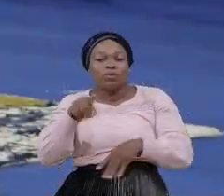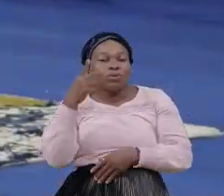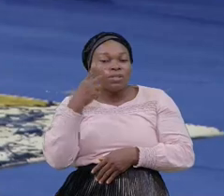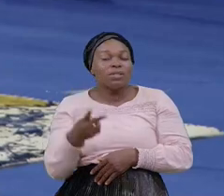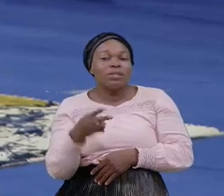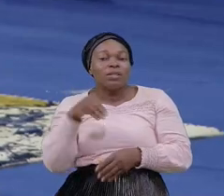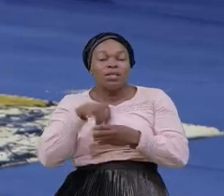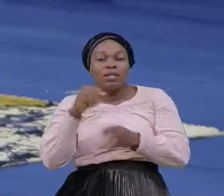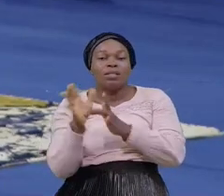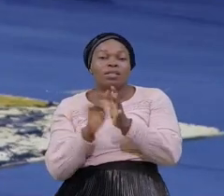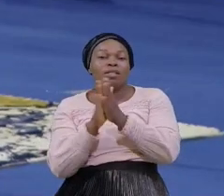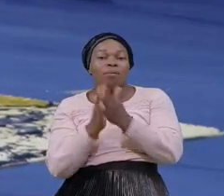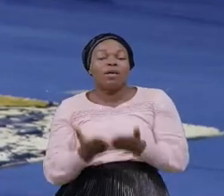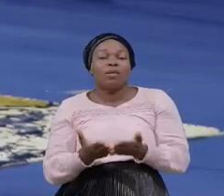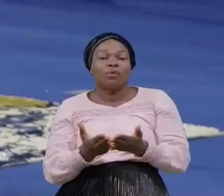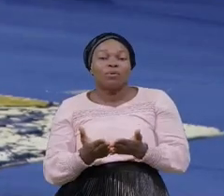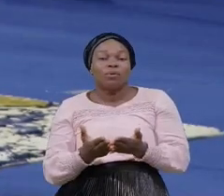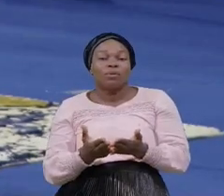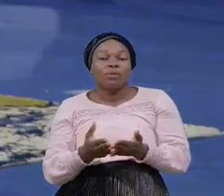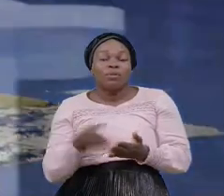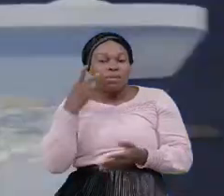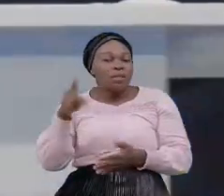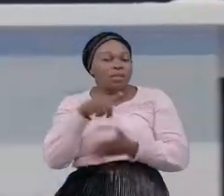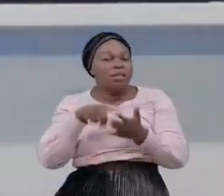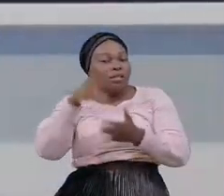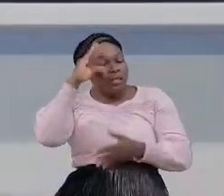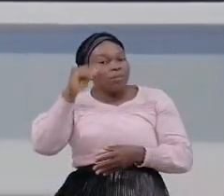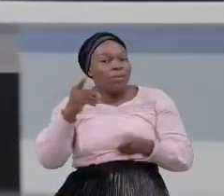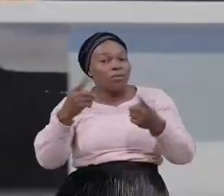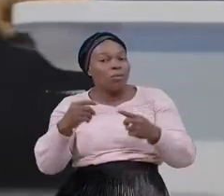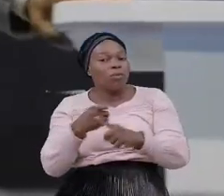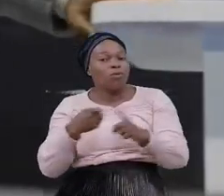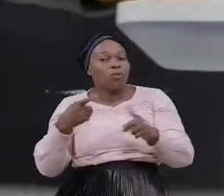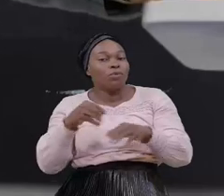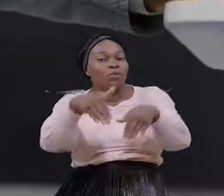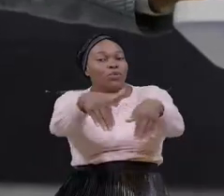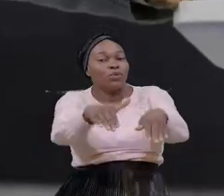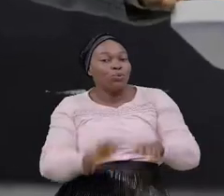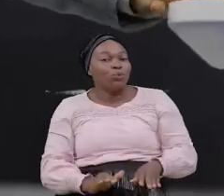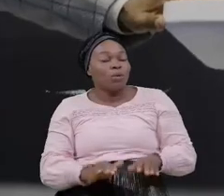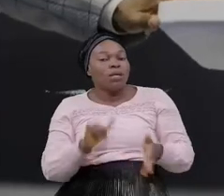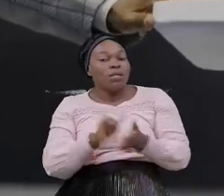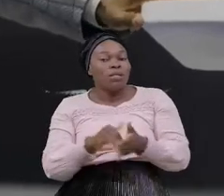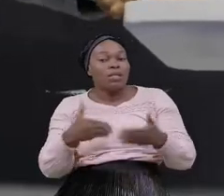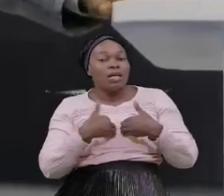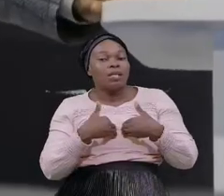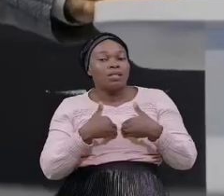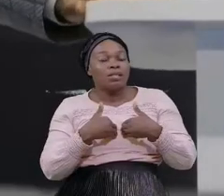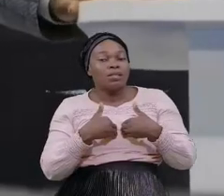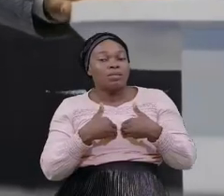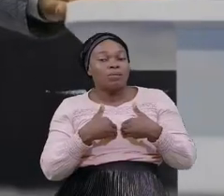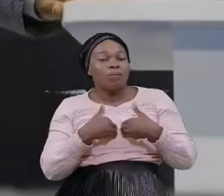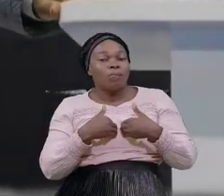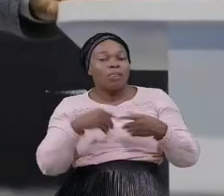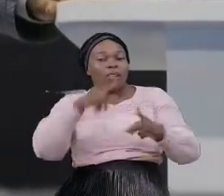Ne voyez-vous pas? Et cet homme dans la Bible qui venait du cimetière, qui a